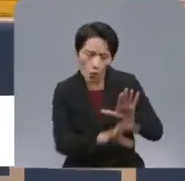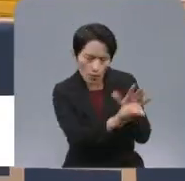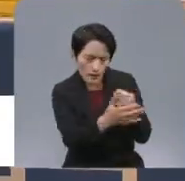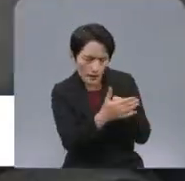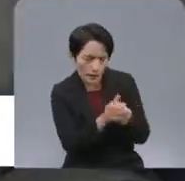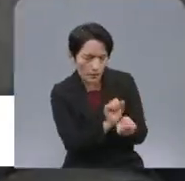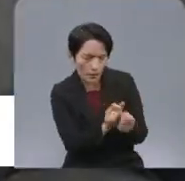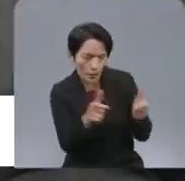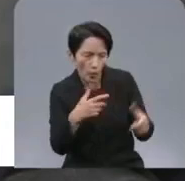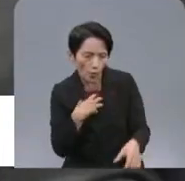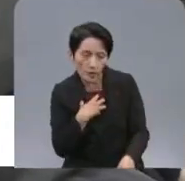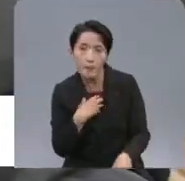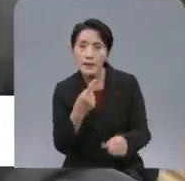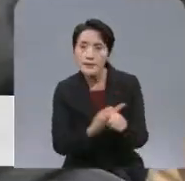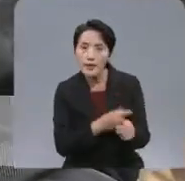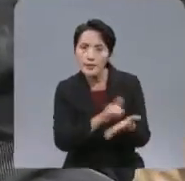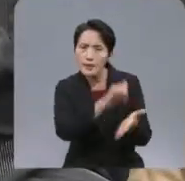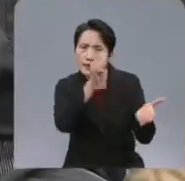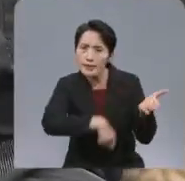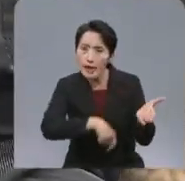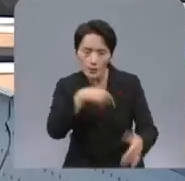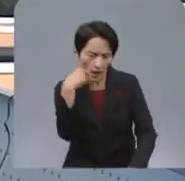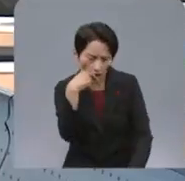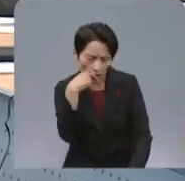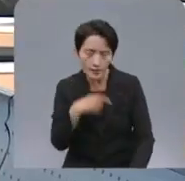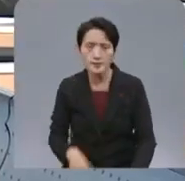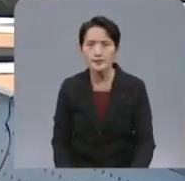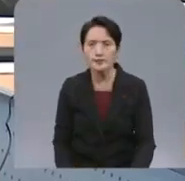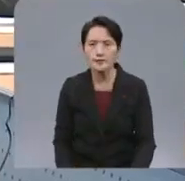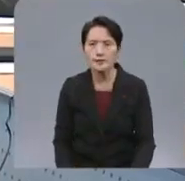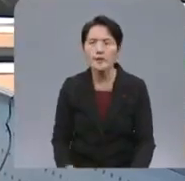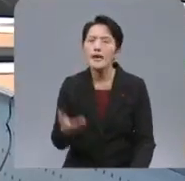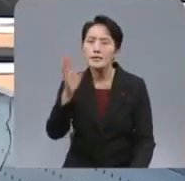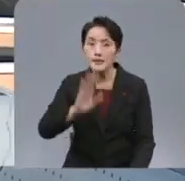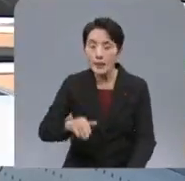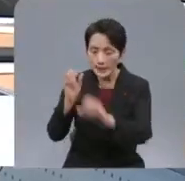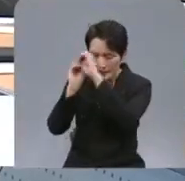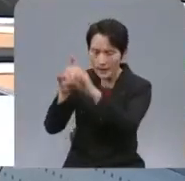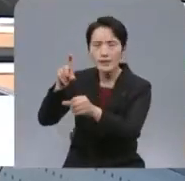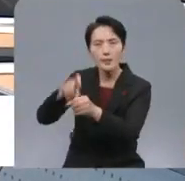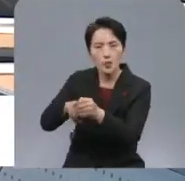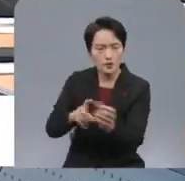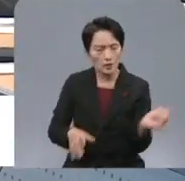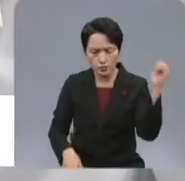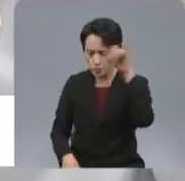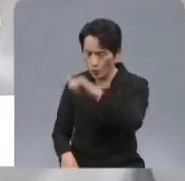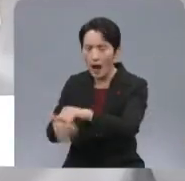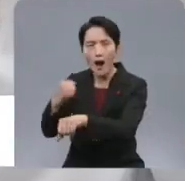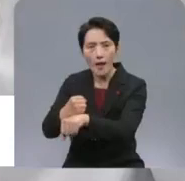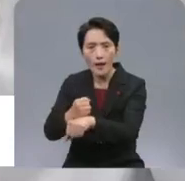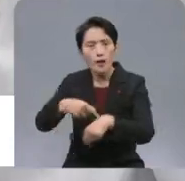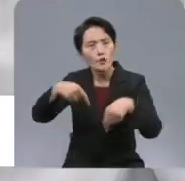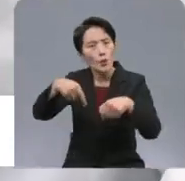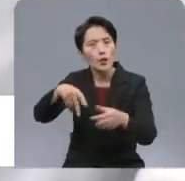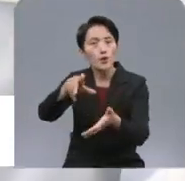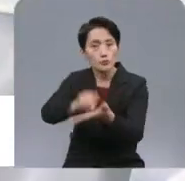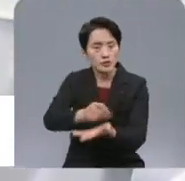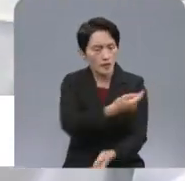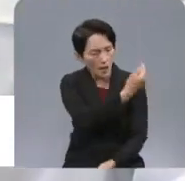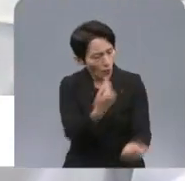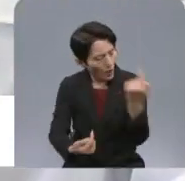до получения отрицательного результата южнокорейские граждане зарегистрированные иностранцы должны знать